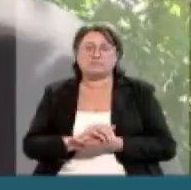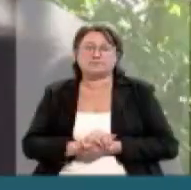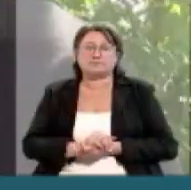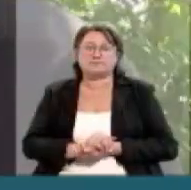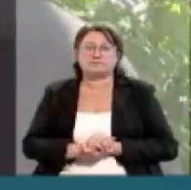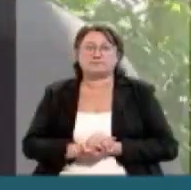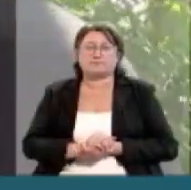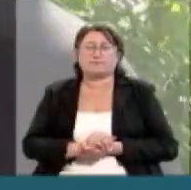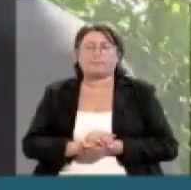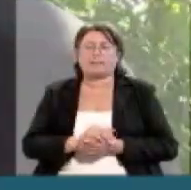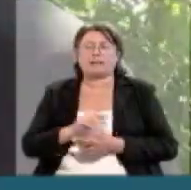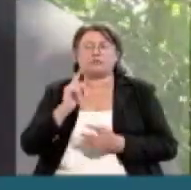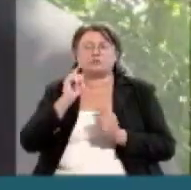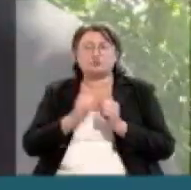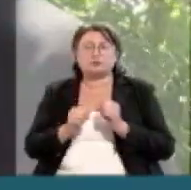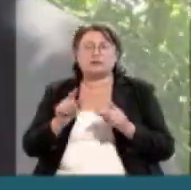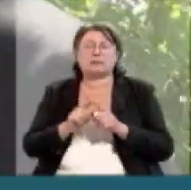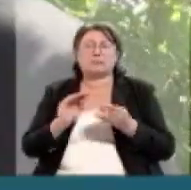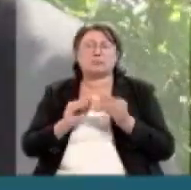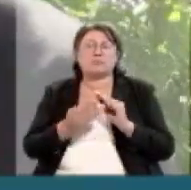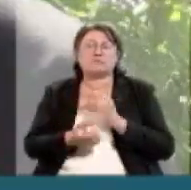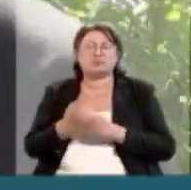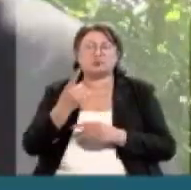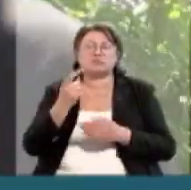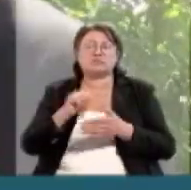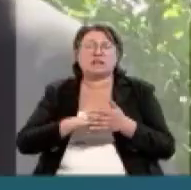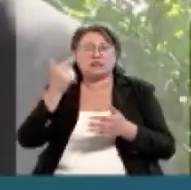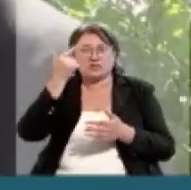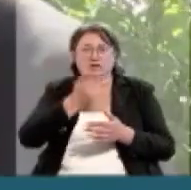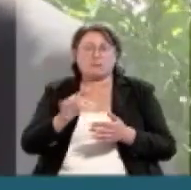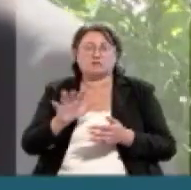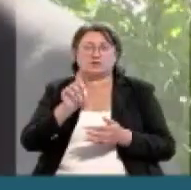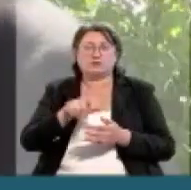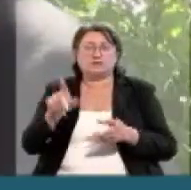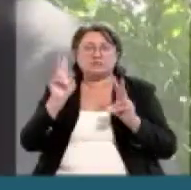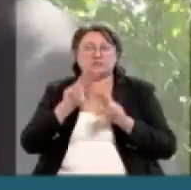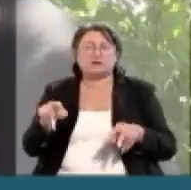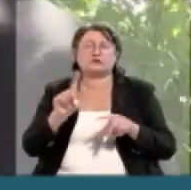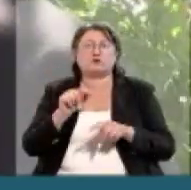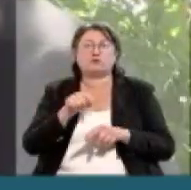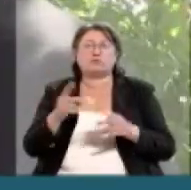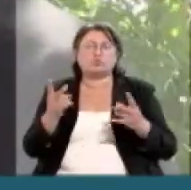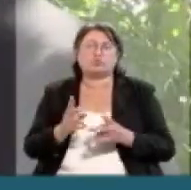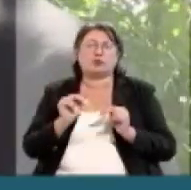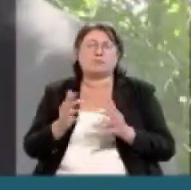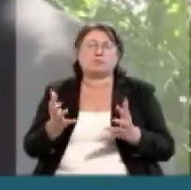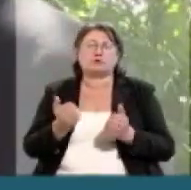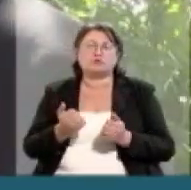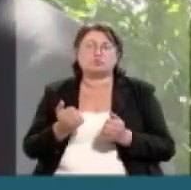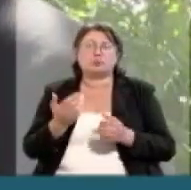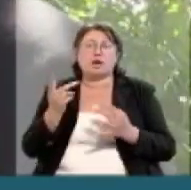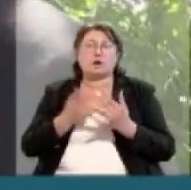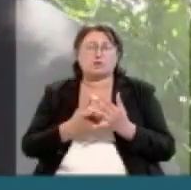салды. Көмесе мұндай отбасылардағы көптеген проблемалар адамдардың сауатсыз не қажет екенін және белгілі бір жеңілдіктерді қалай